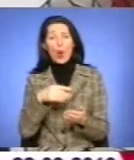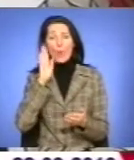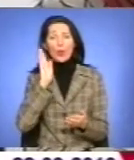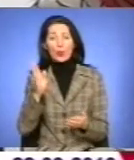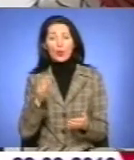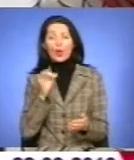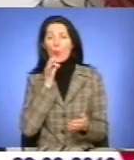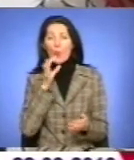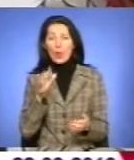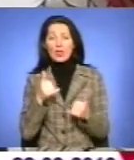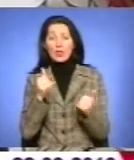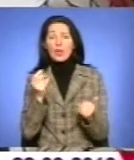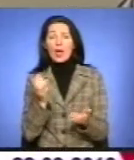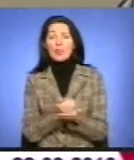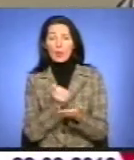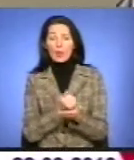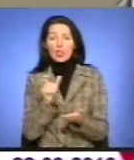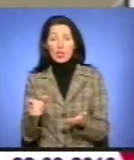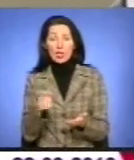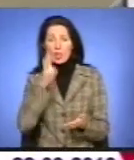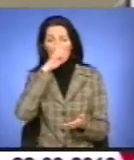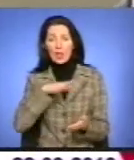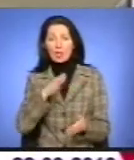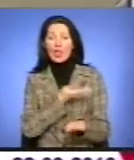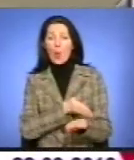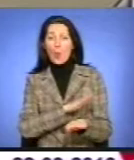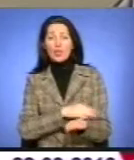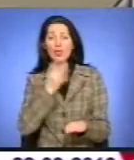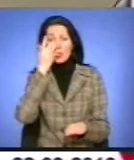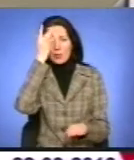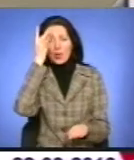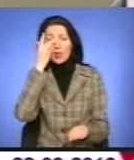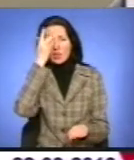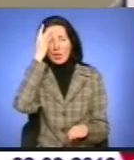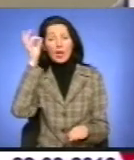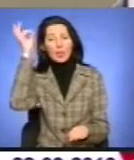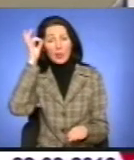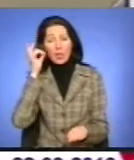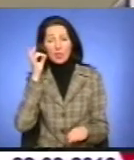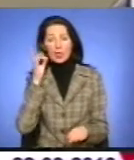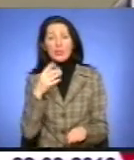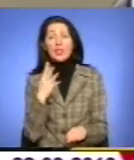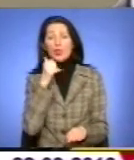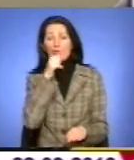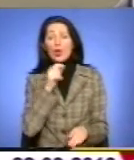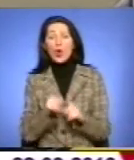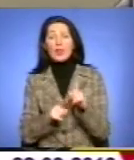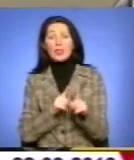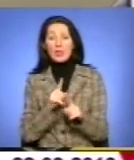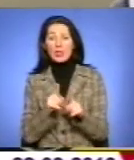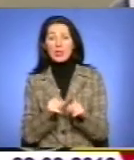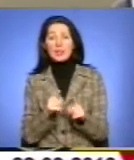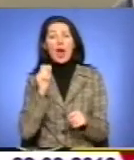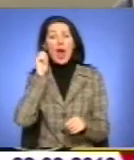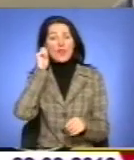Росія, Іспанія, Німеччина. Якщо простежити тенденції, то за 4 роки змінилася